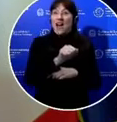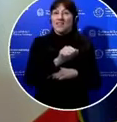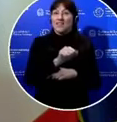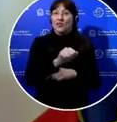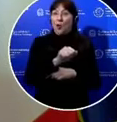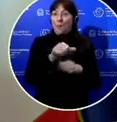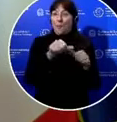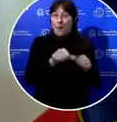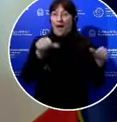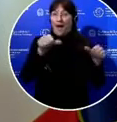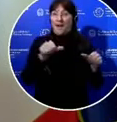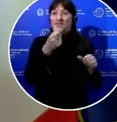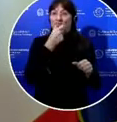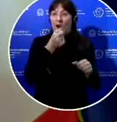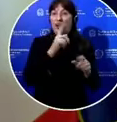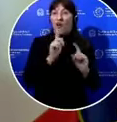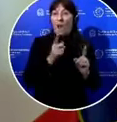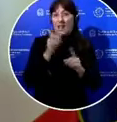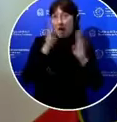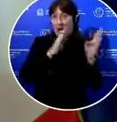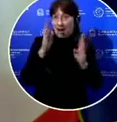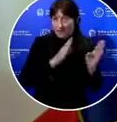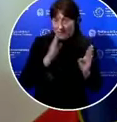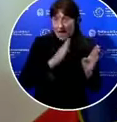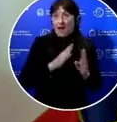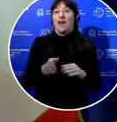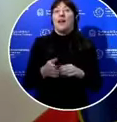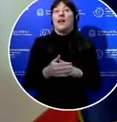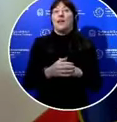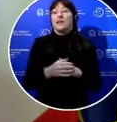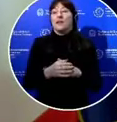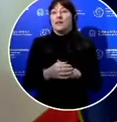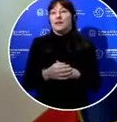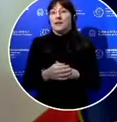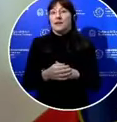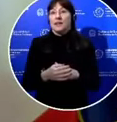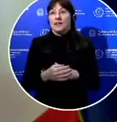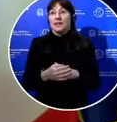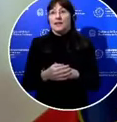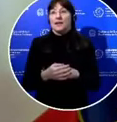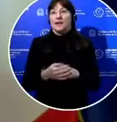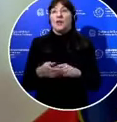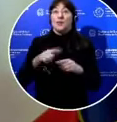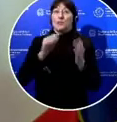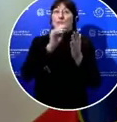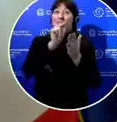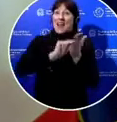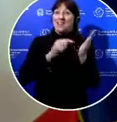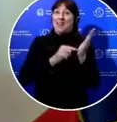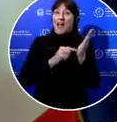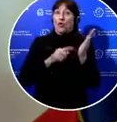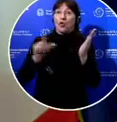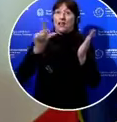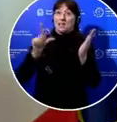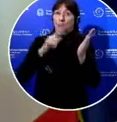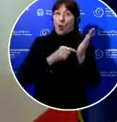mafie, la piena attuazione dell'indicazione contenuta nella Convenzione, nel Trattato di